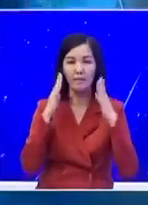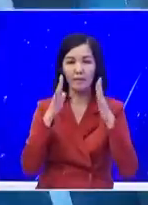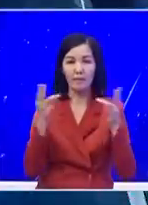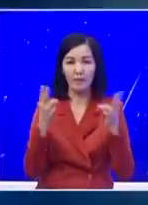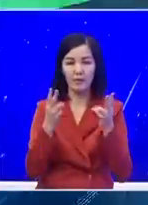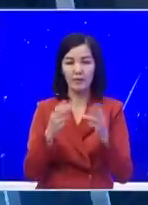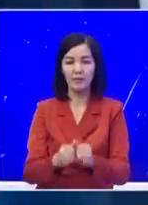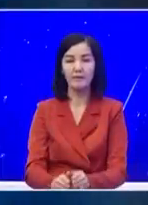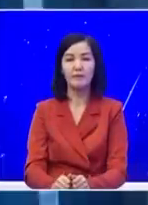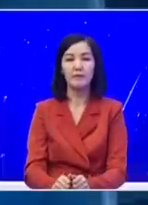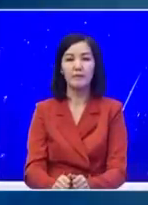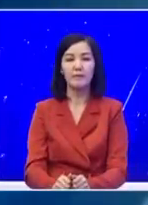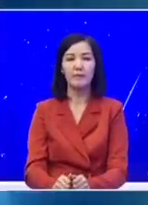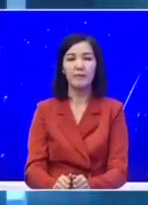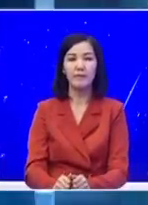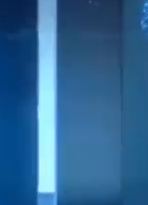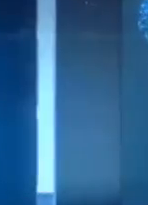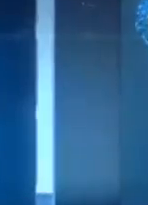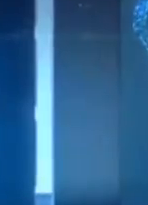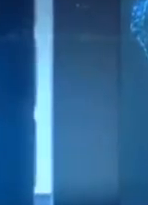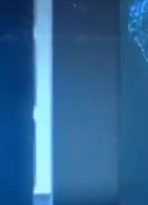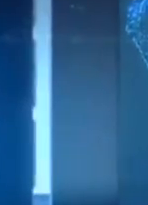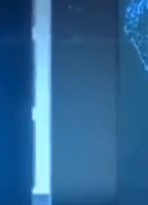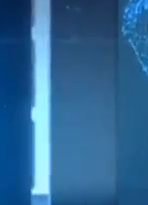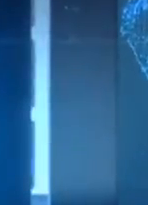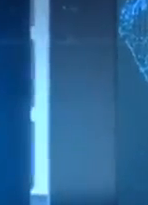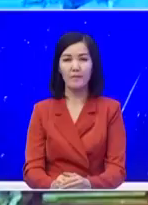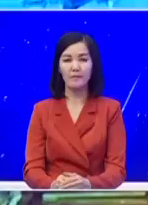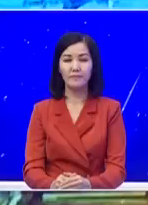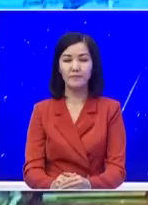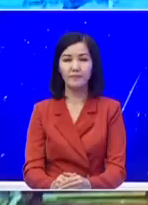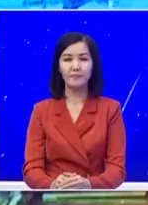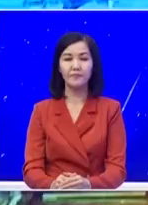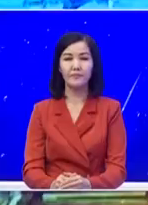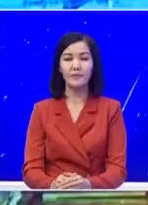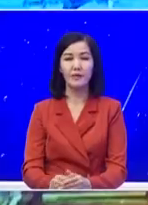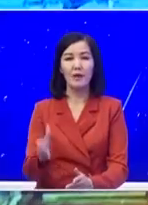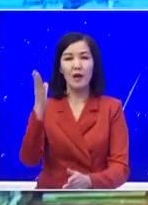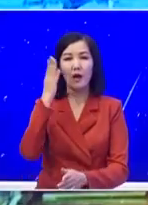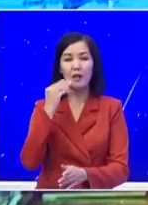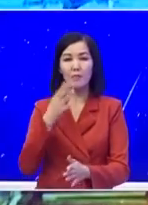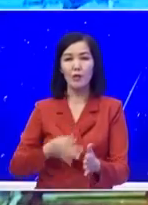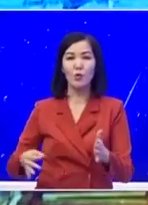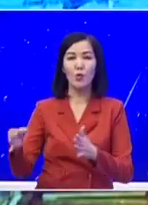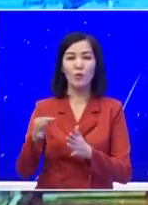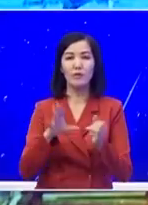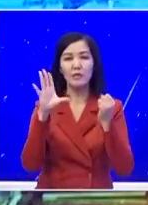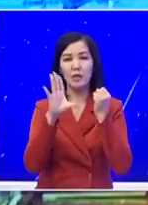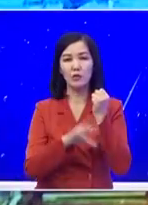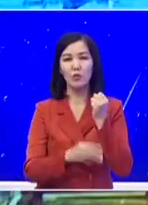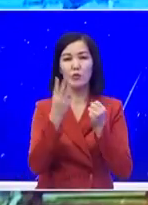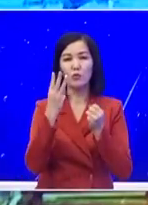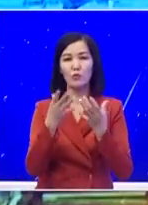Рахат Рахымжанов, Абзал Нүсіп, Жетісу арнасы. Айыппұлынан ұяты ауырақ. Алматы